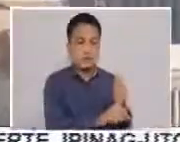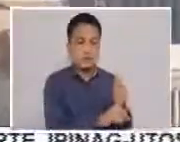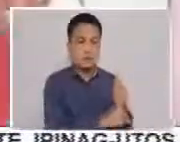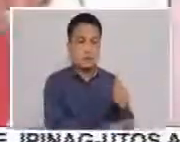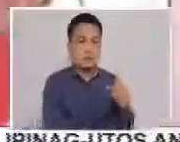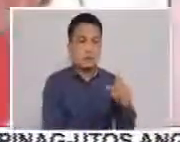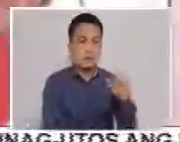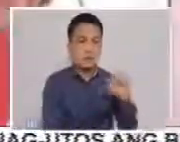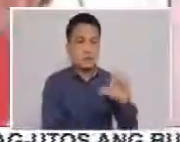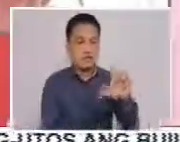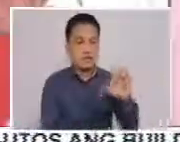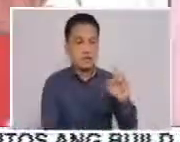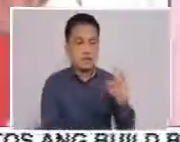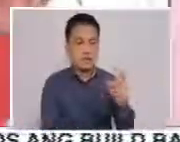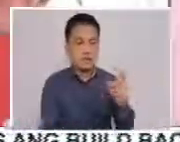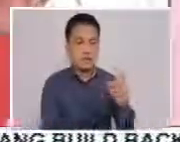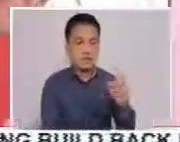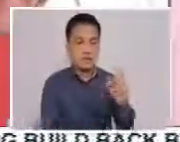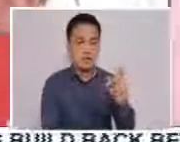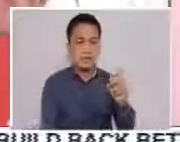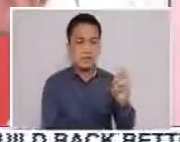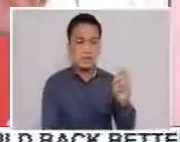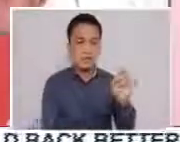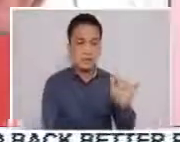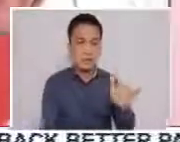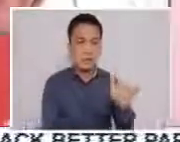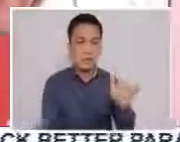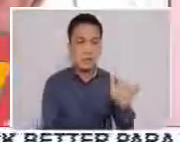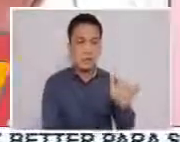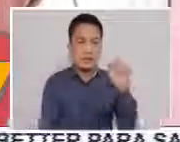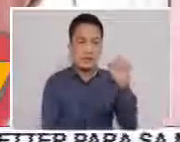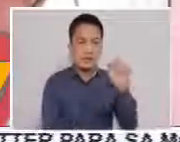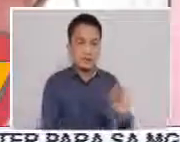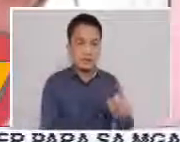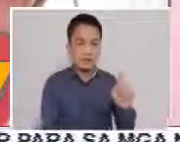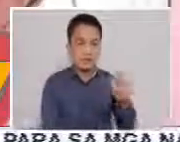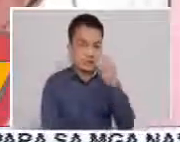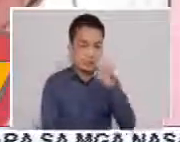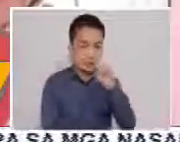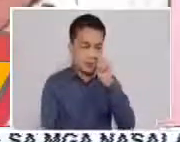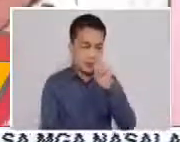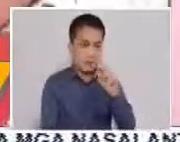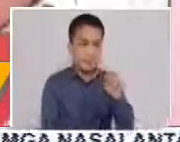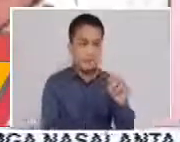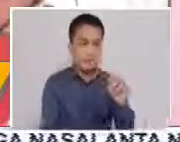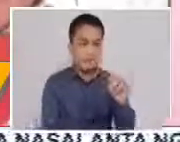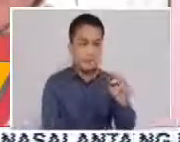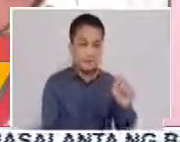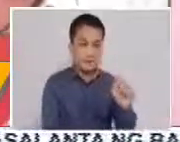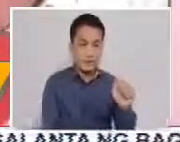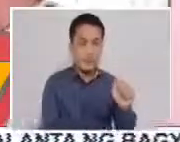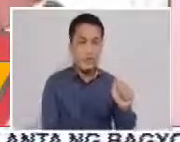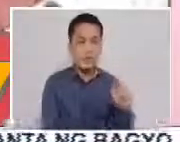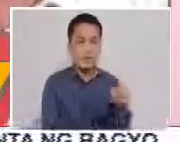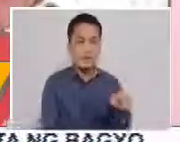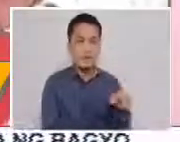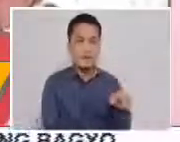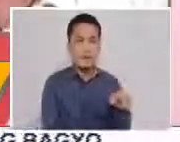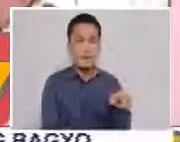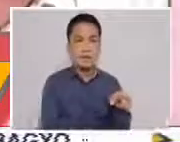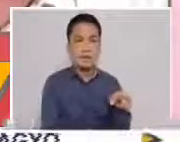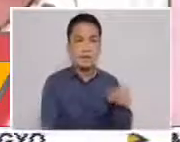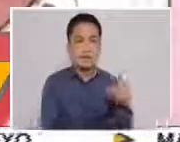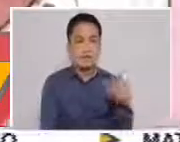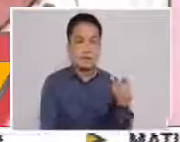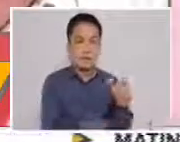system, mag-o-open po ng account. Pero yun po, hindi pa po napatupad. Kasalukuan, nag-uusap po yung